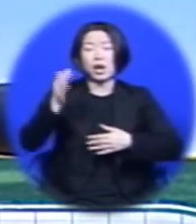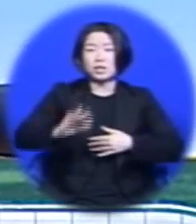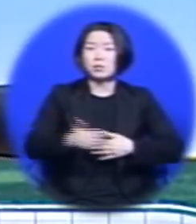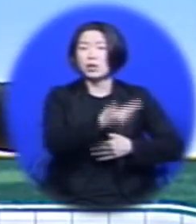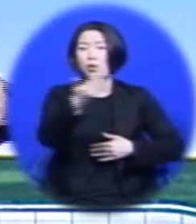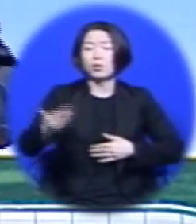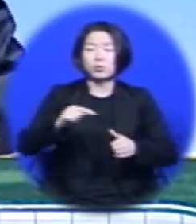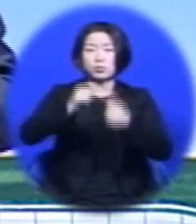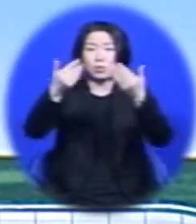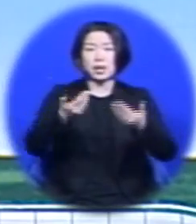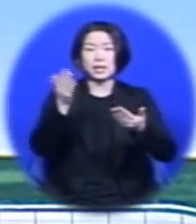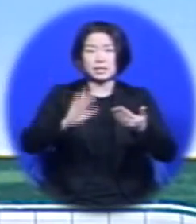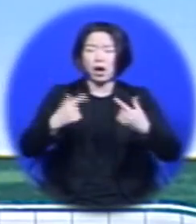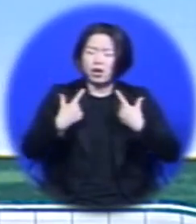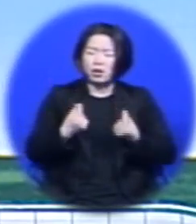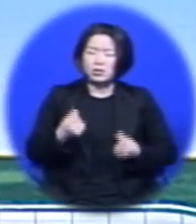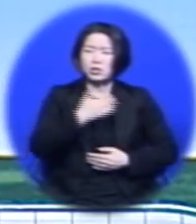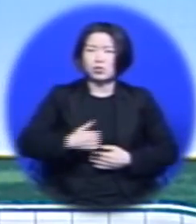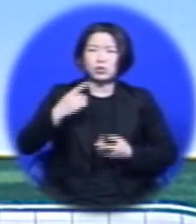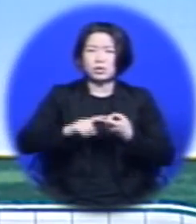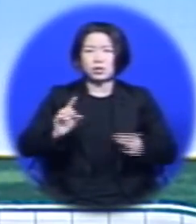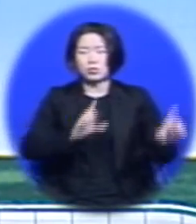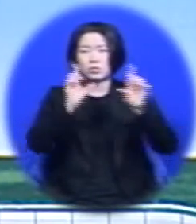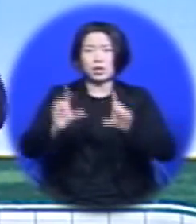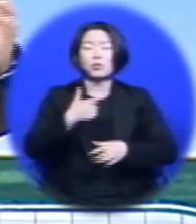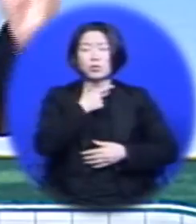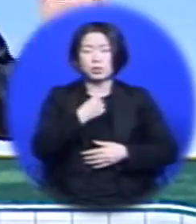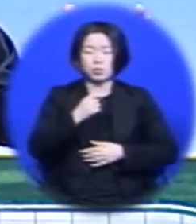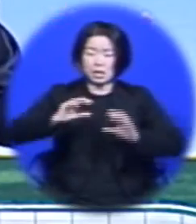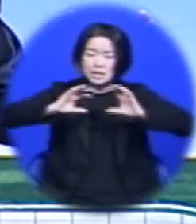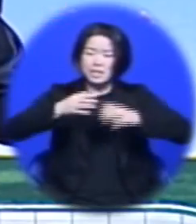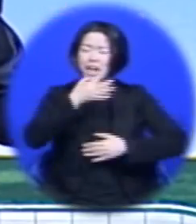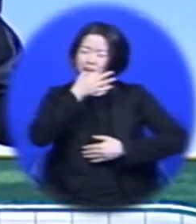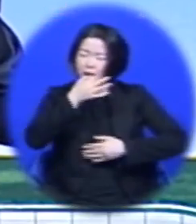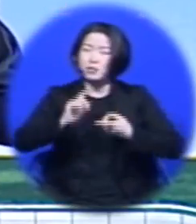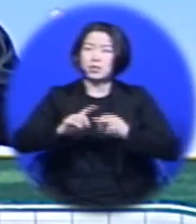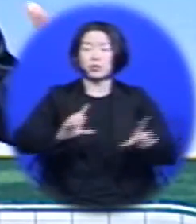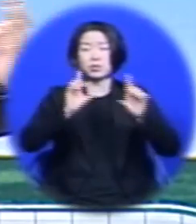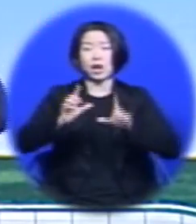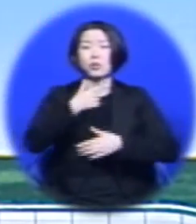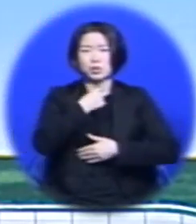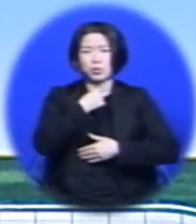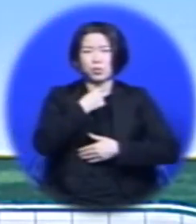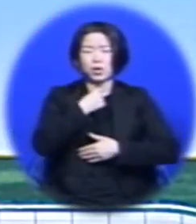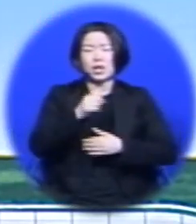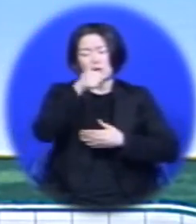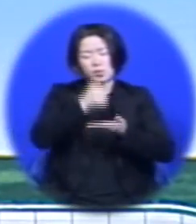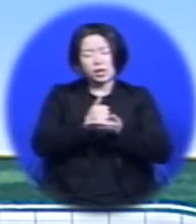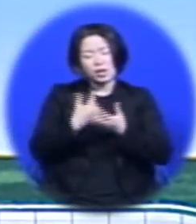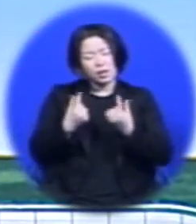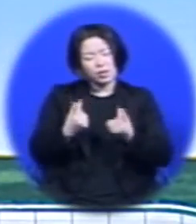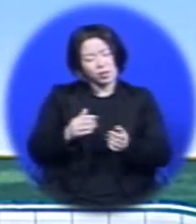여전히 육신대로 살고 싶고 세상 욕심대로 살고 싶고 죄를 여전히 은근히